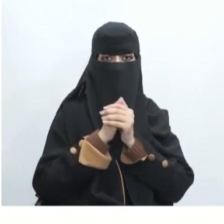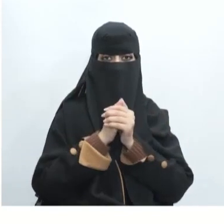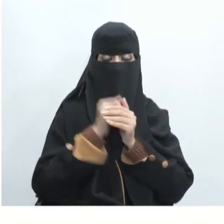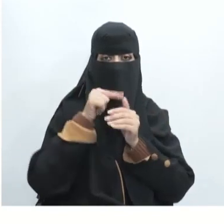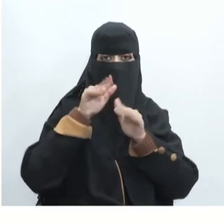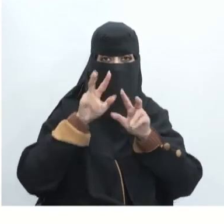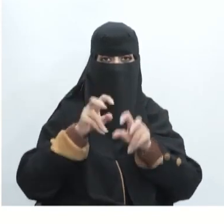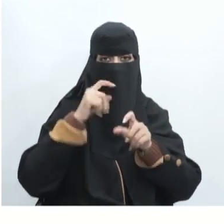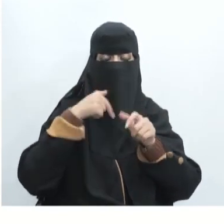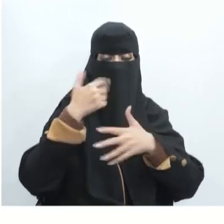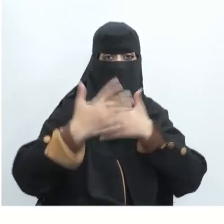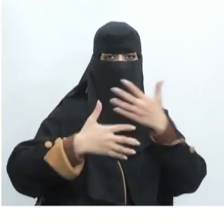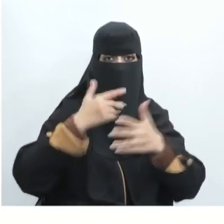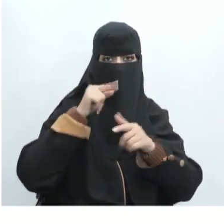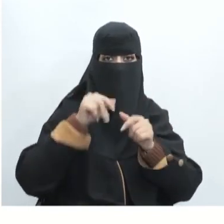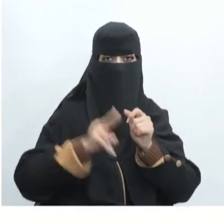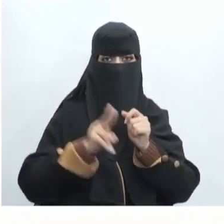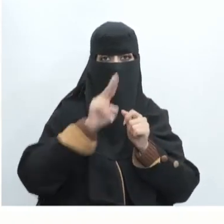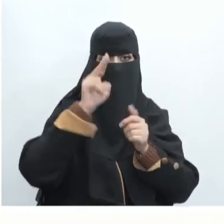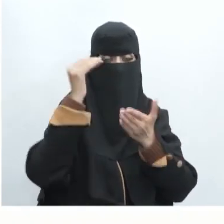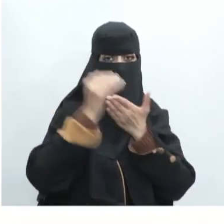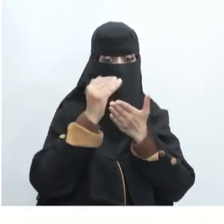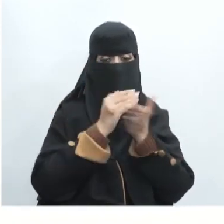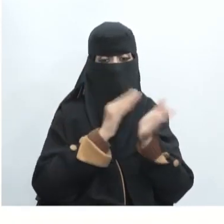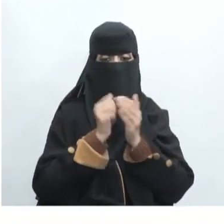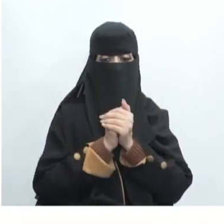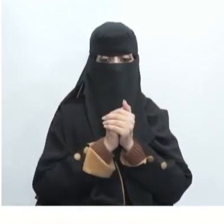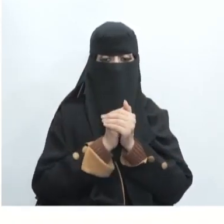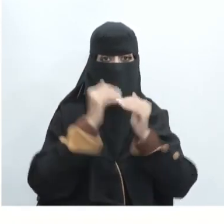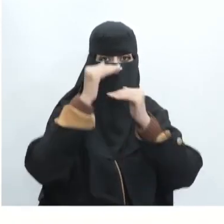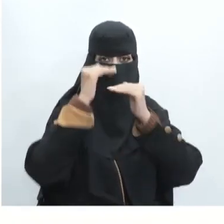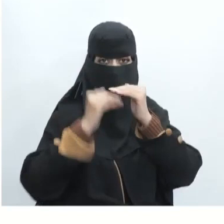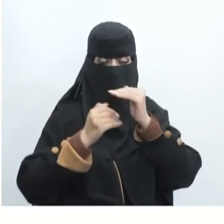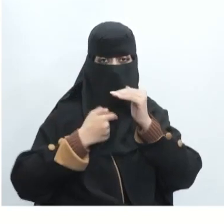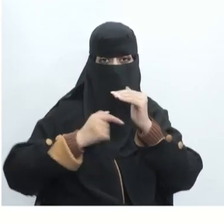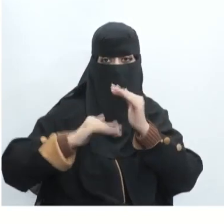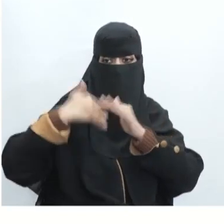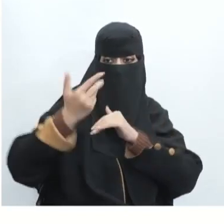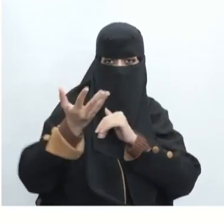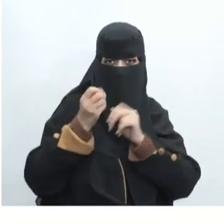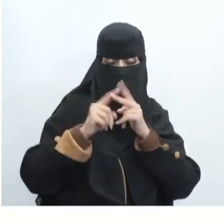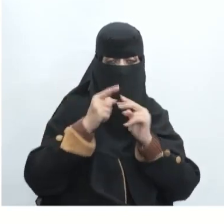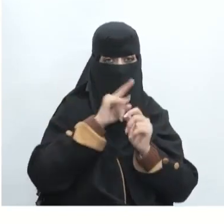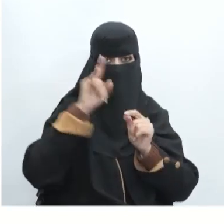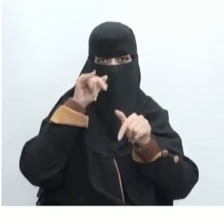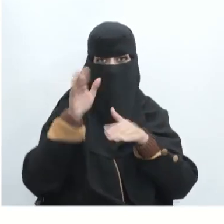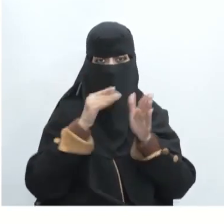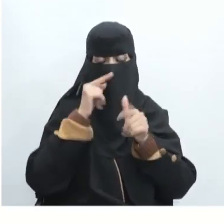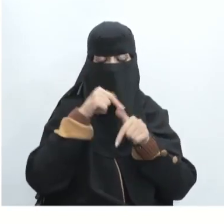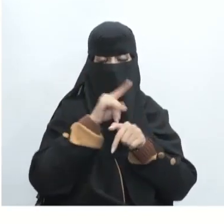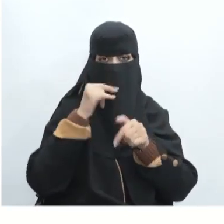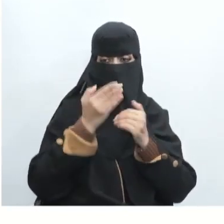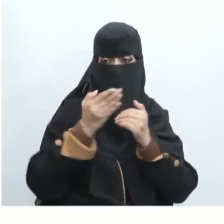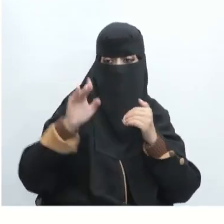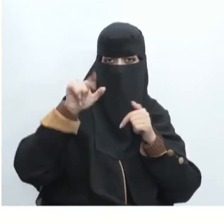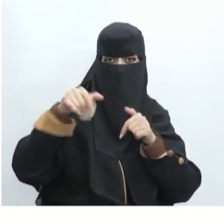وتعطل لحركه التنميه والاقتصاد انخفاض الانتاجيه بعدم او